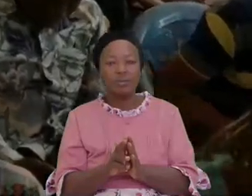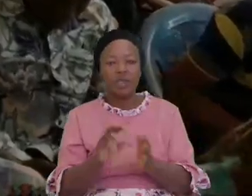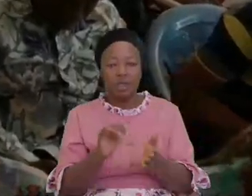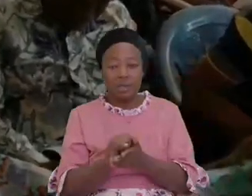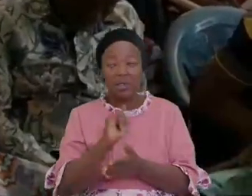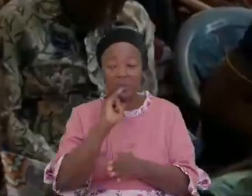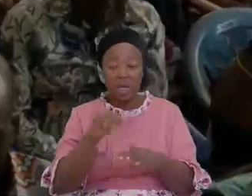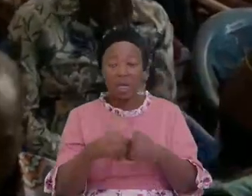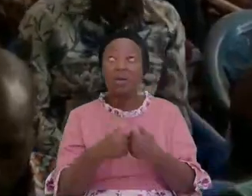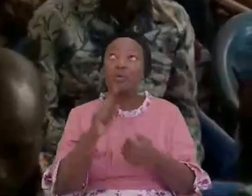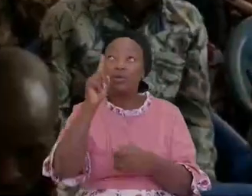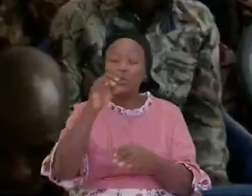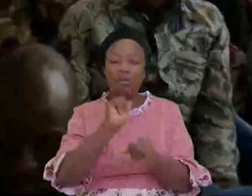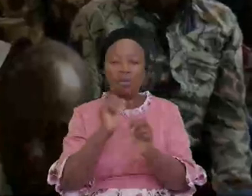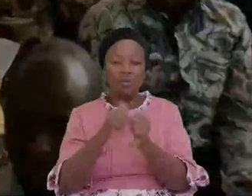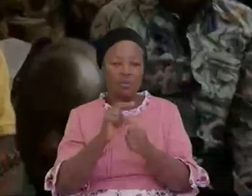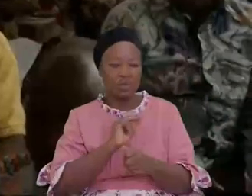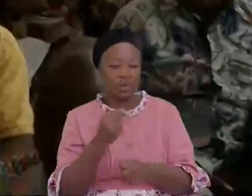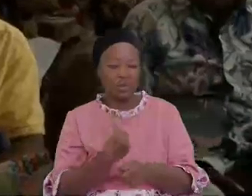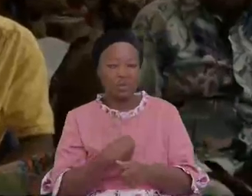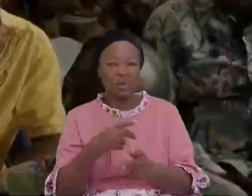C'est comme ça qu'il agit avec nous.